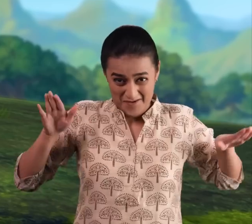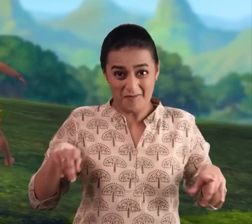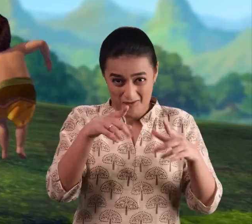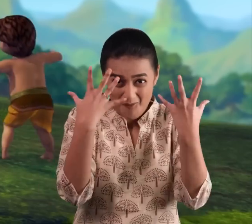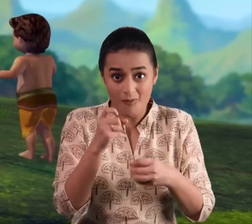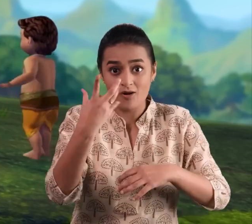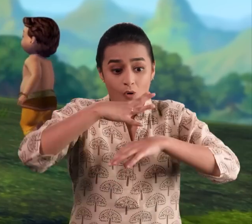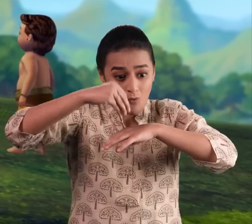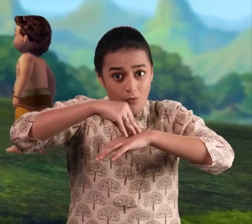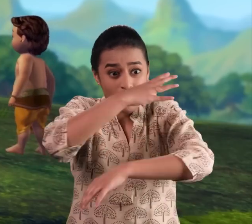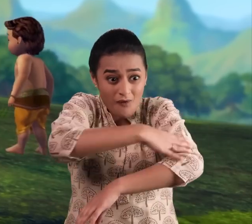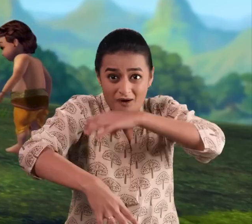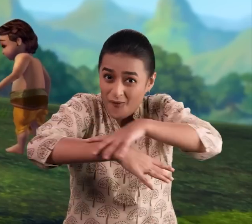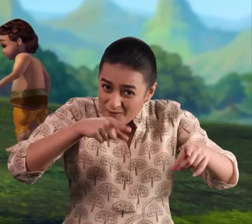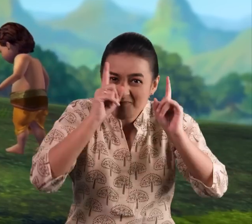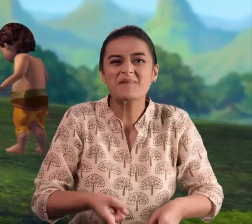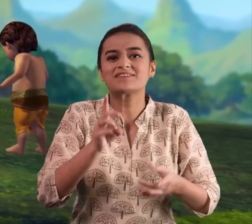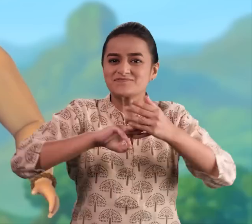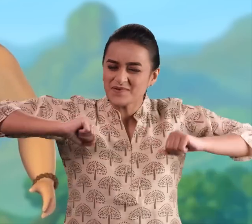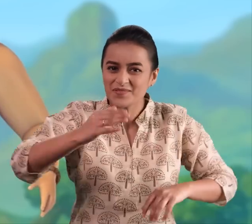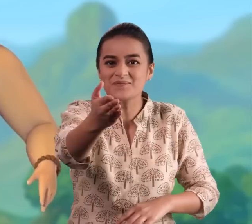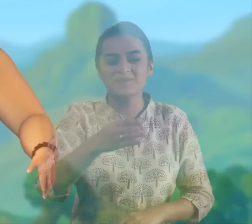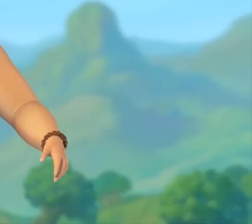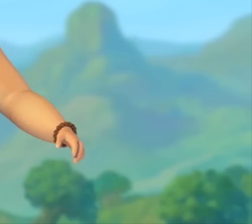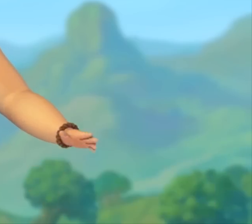पंछी बनने के लिए तुम्हें पंख चाहिए होंगे मधु।